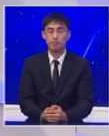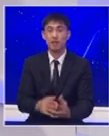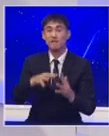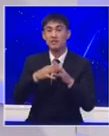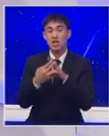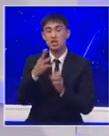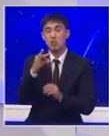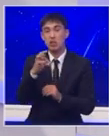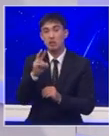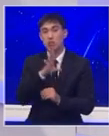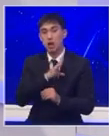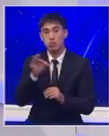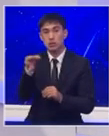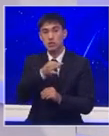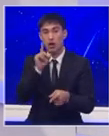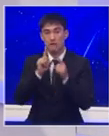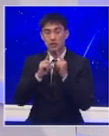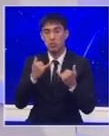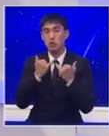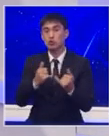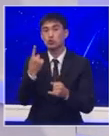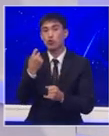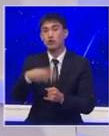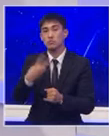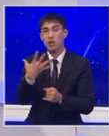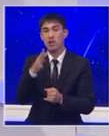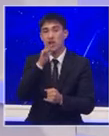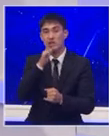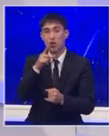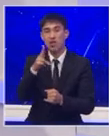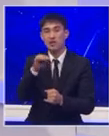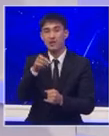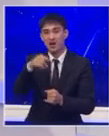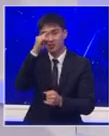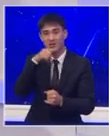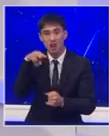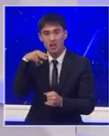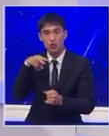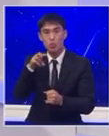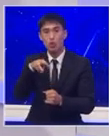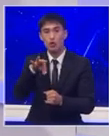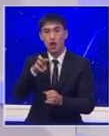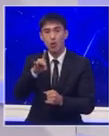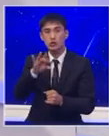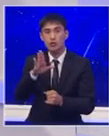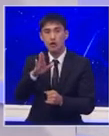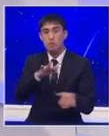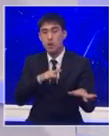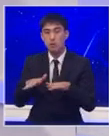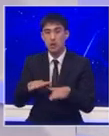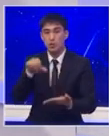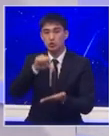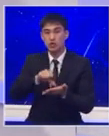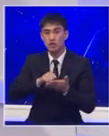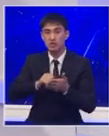В селе Шамалган состоялась областная конференция, приуроченная к 125-летию классика казахской литературы Мухтара Ауэзова. В мероприятии приняли